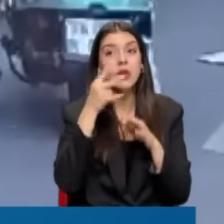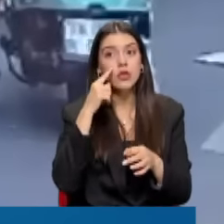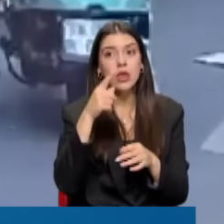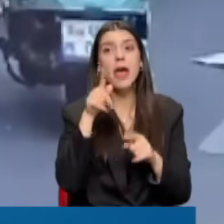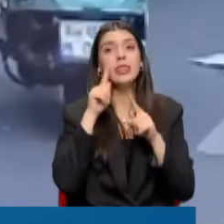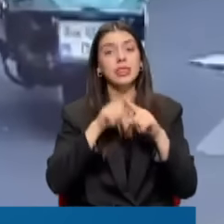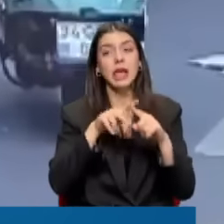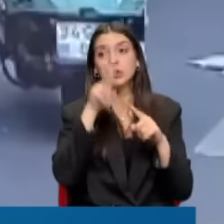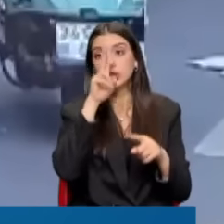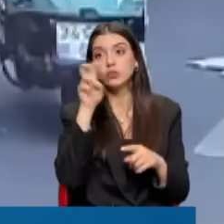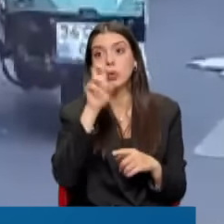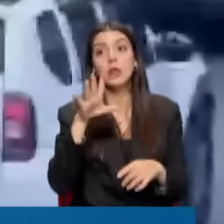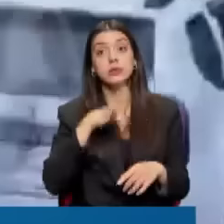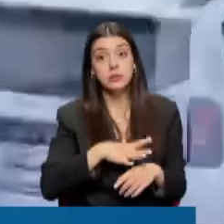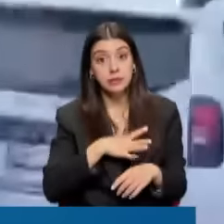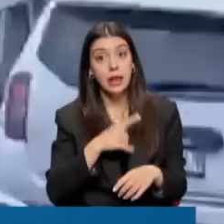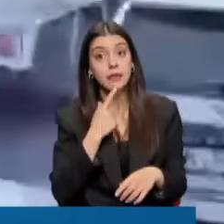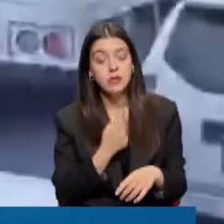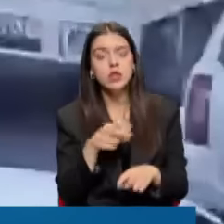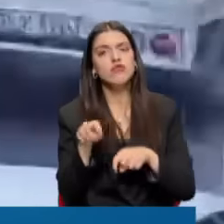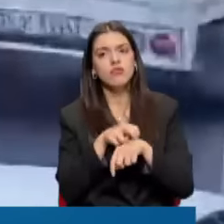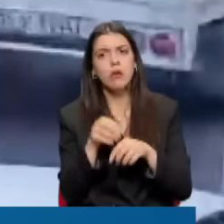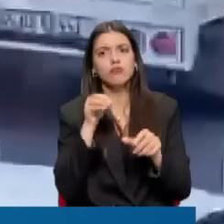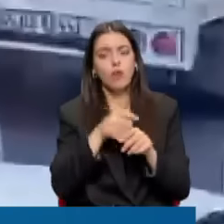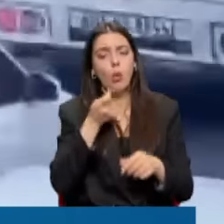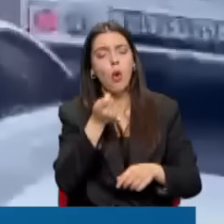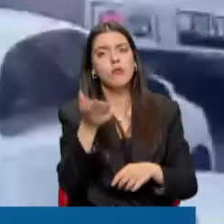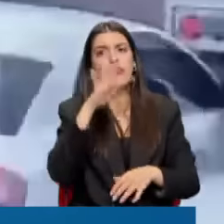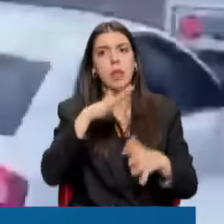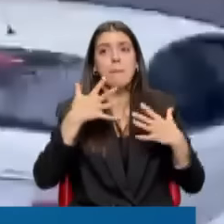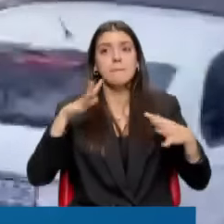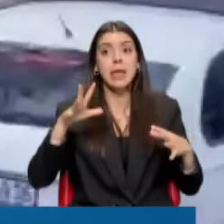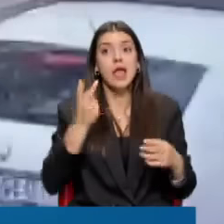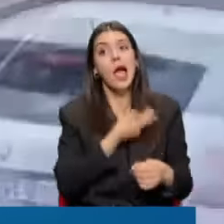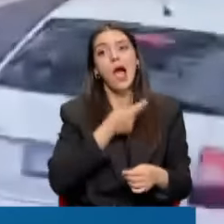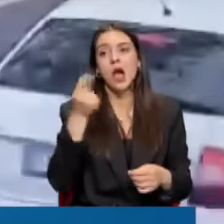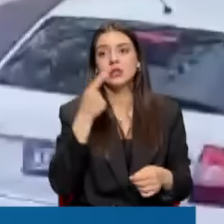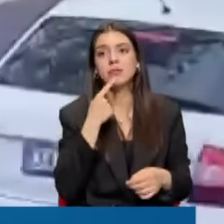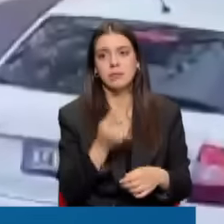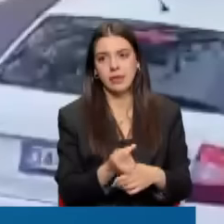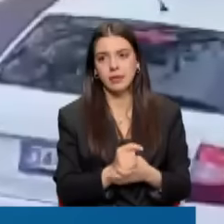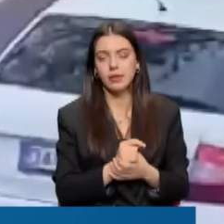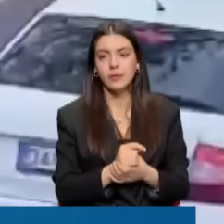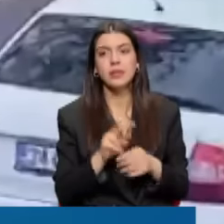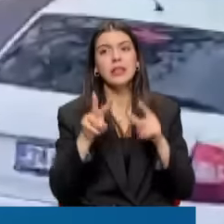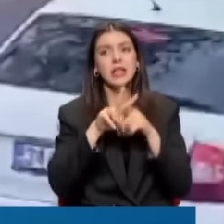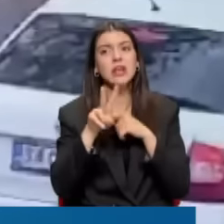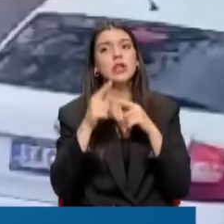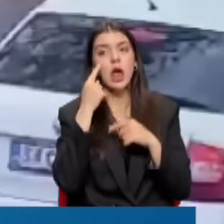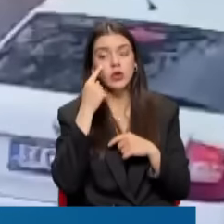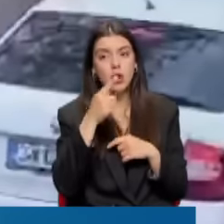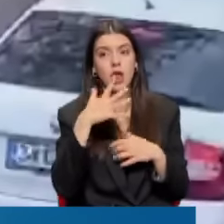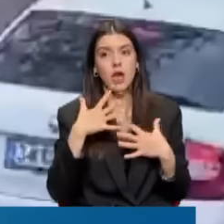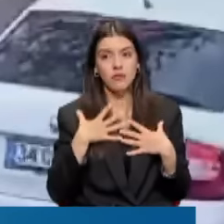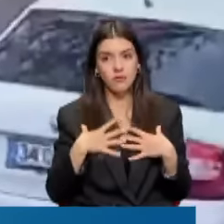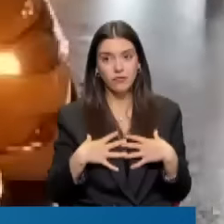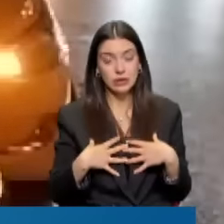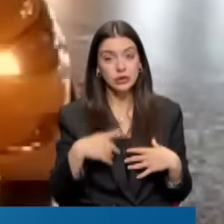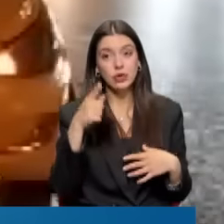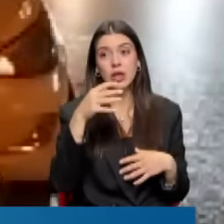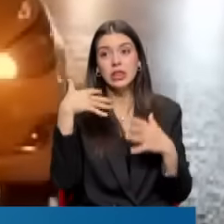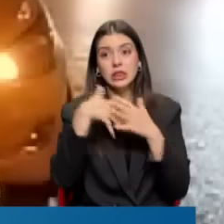dolar istediğini sinirlendiğini öldürdükten sonra da paniğe kapılıp kaçtığını savundu Yaşar yanık yüreğin cansız bedeni